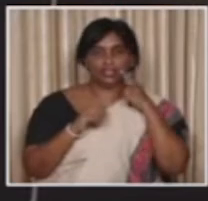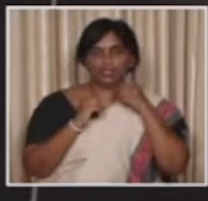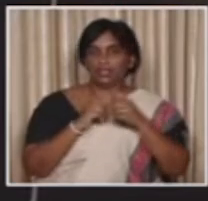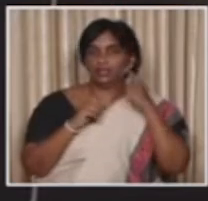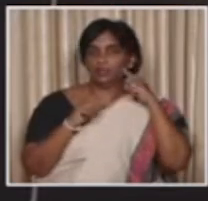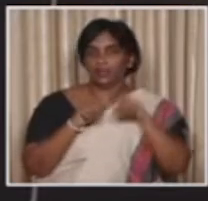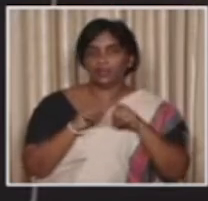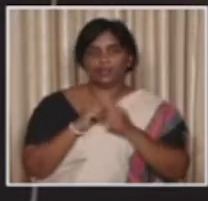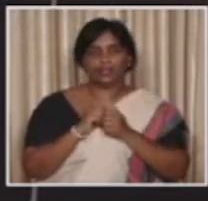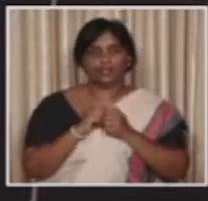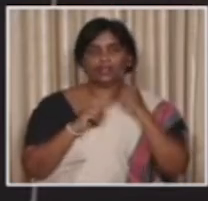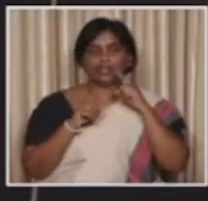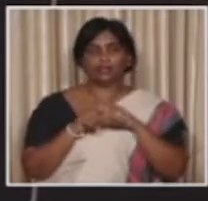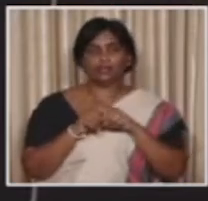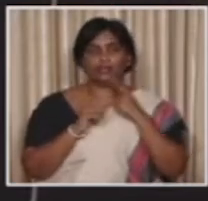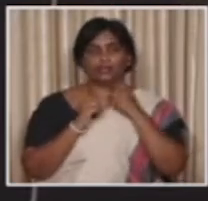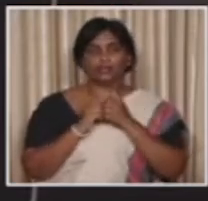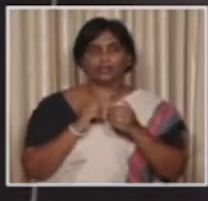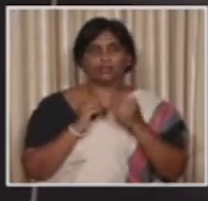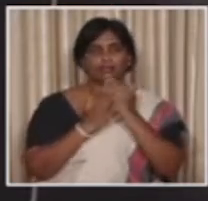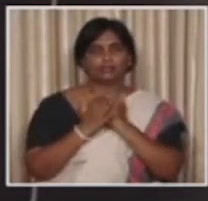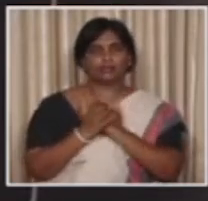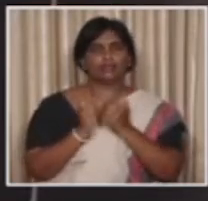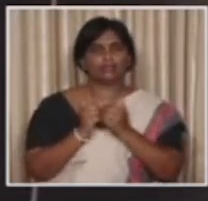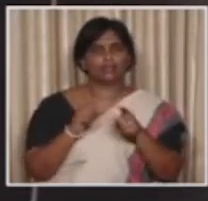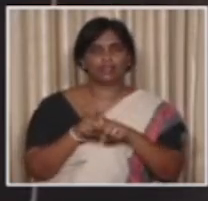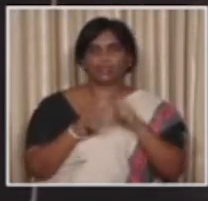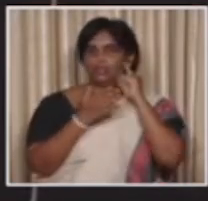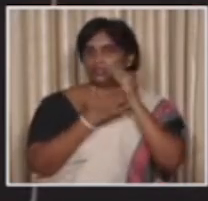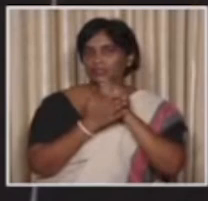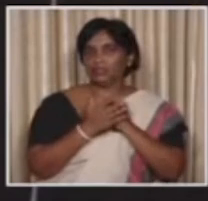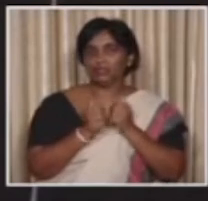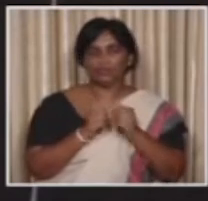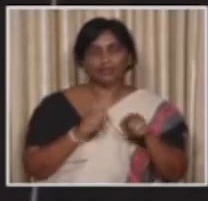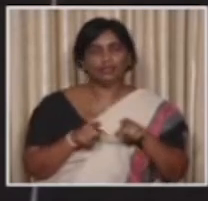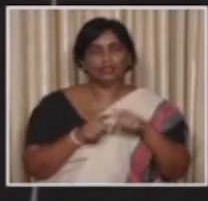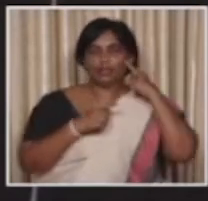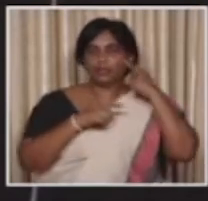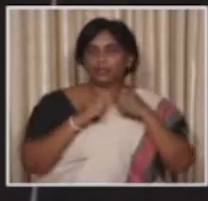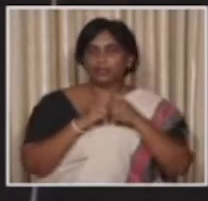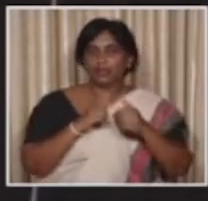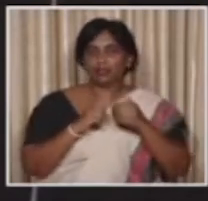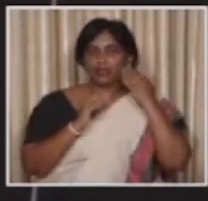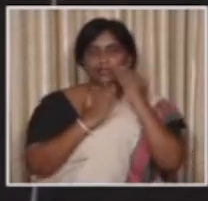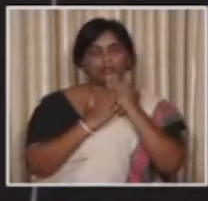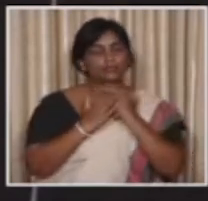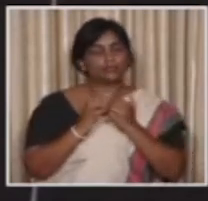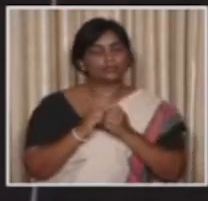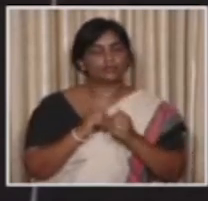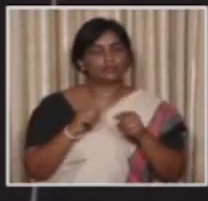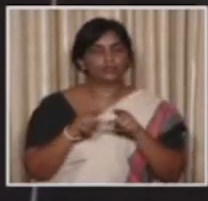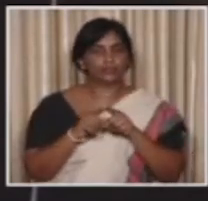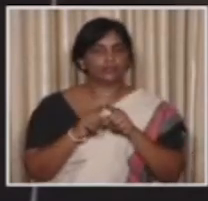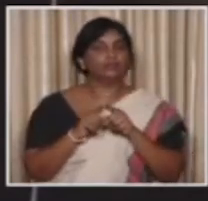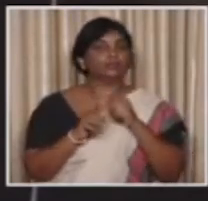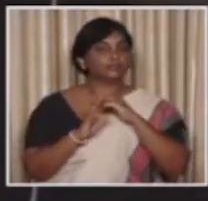තත්ත්වයට මේ රටේ මිනිසුන්ට කුස්ම ගන්න පුළුවන් වටපිටාවක් හදාලා ලබා දීම පිළිබඳ අපේ තුමාට අපේ ස්තුතිය පුද කරන්න ඕනේ ඒ